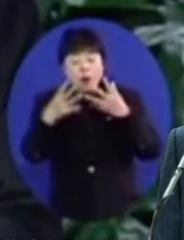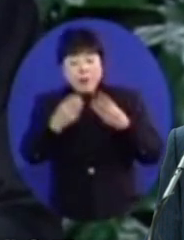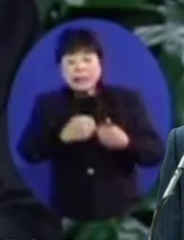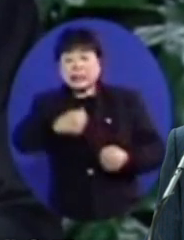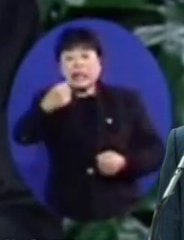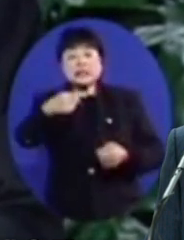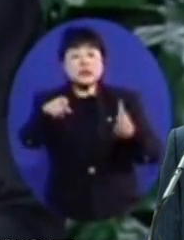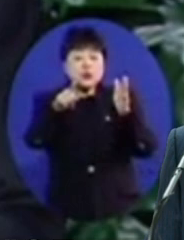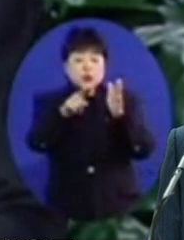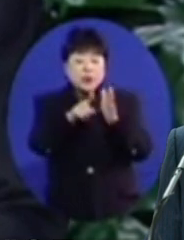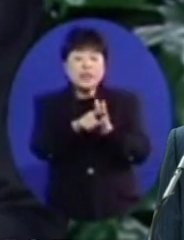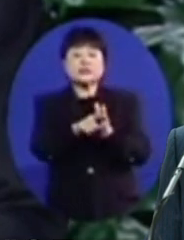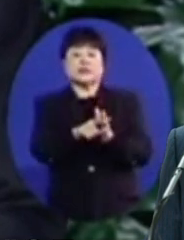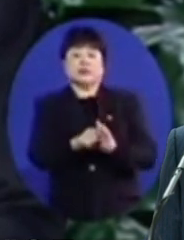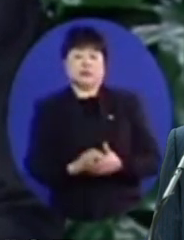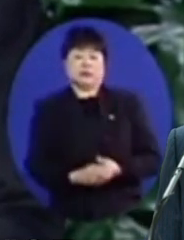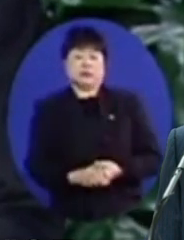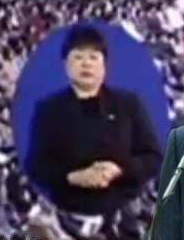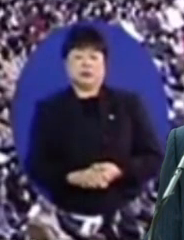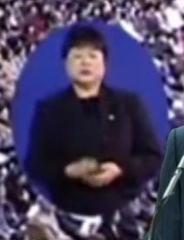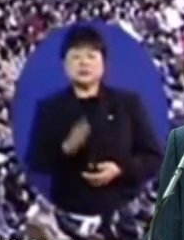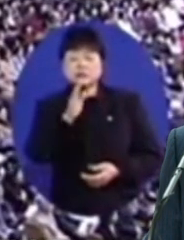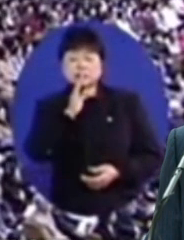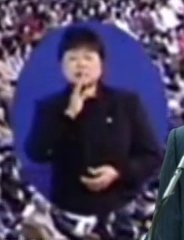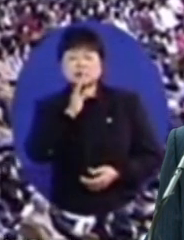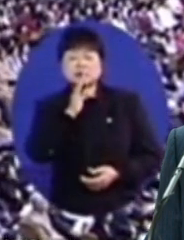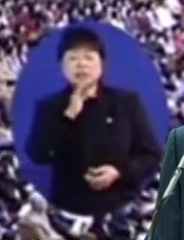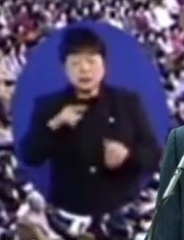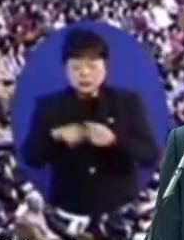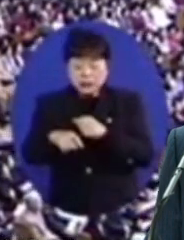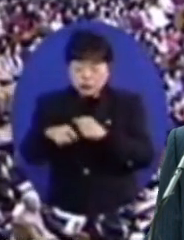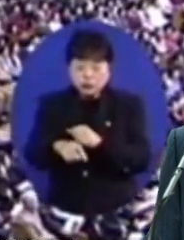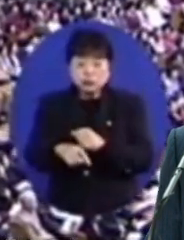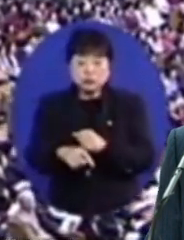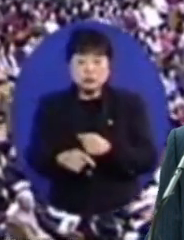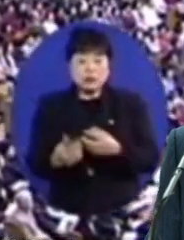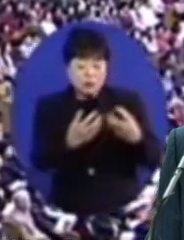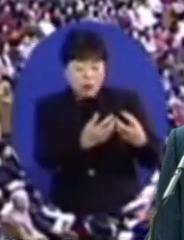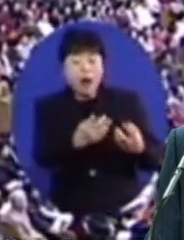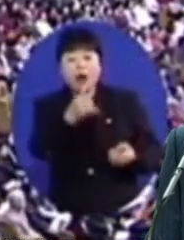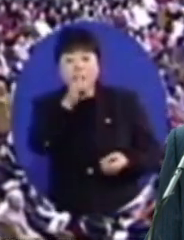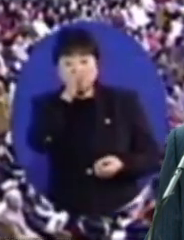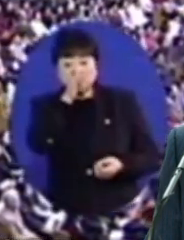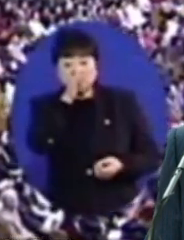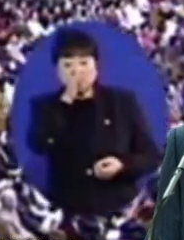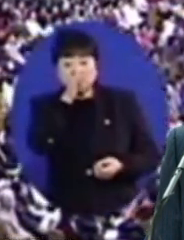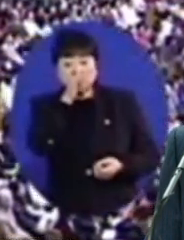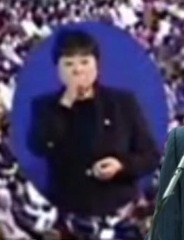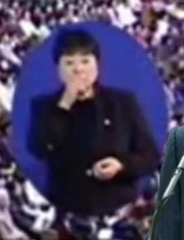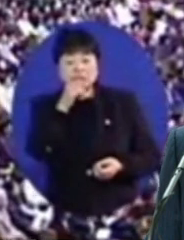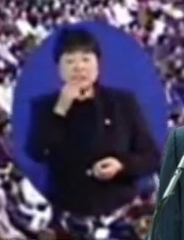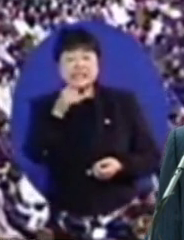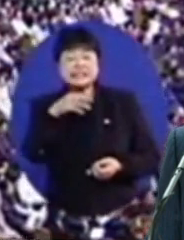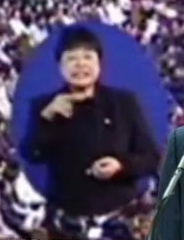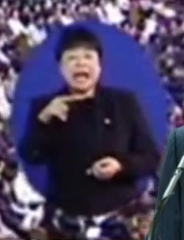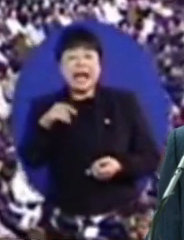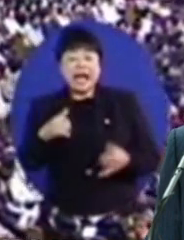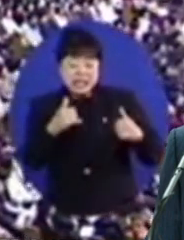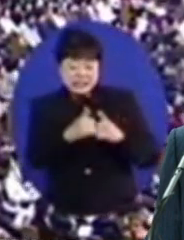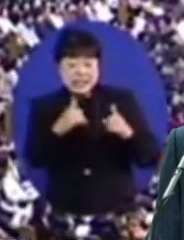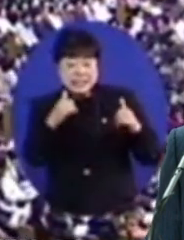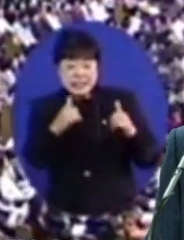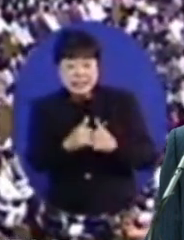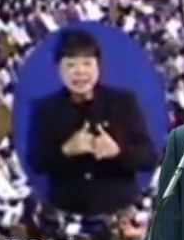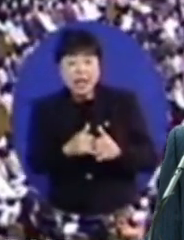소유하기 위해 어떤 시대부터 더 많은 살육을 벌이고 있는 것입니다 1차 세전 때 오스만 제국을